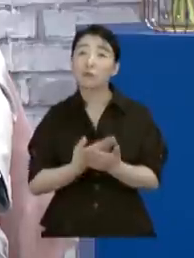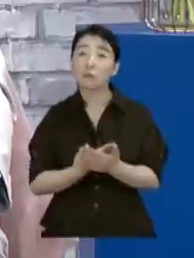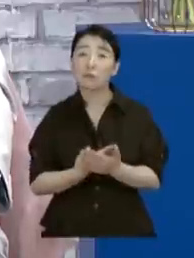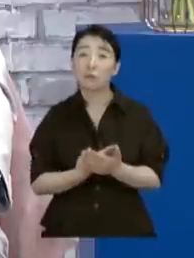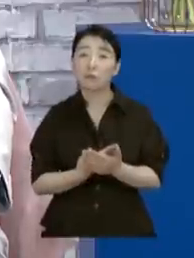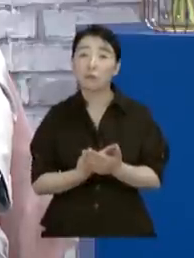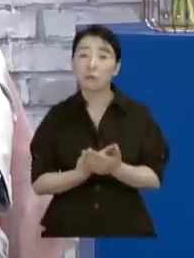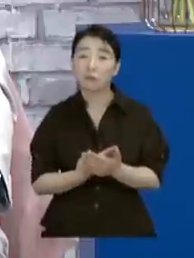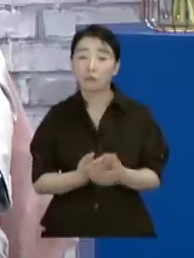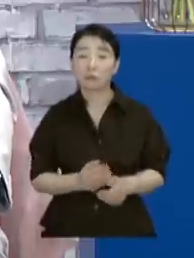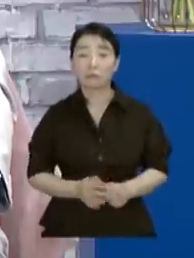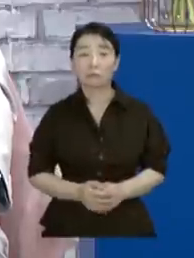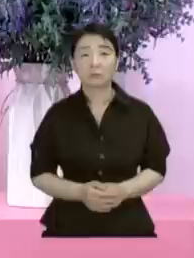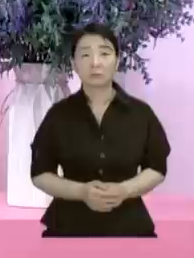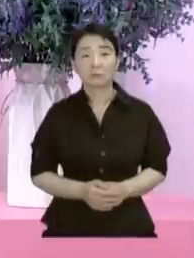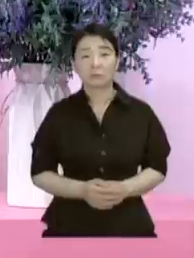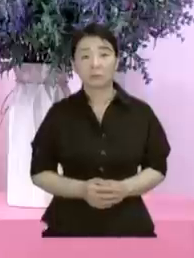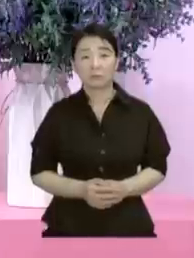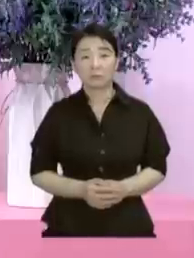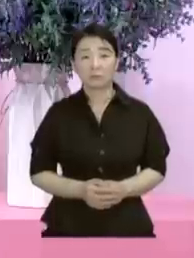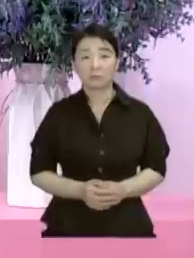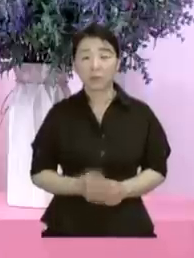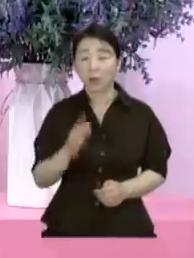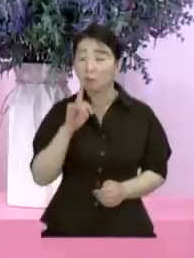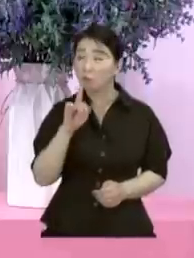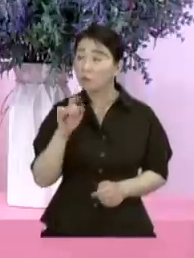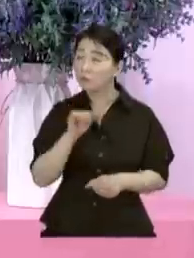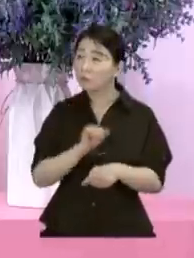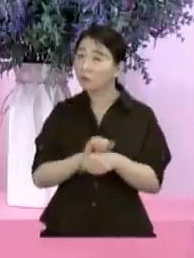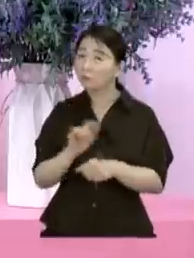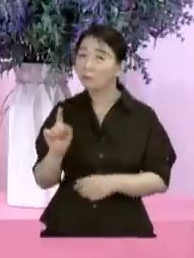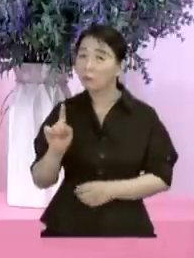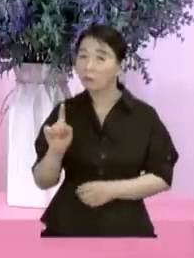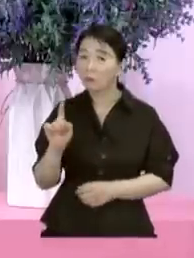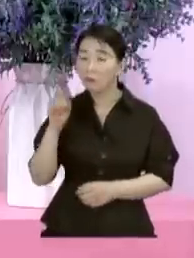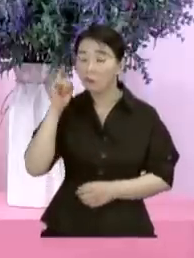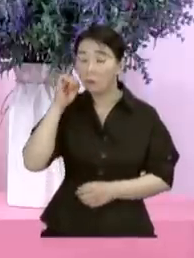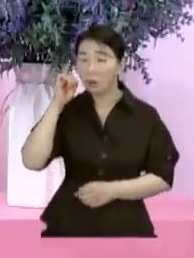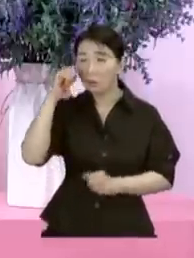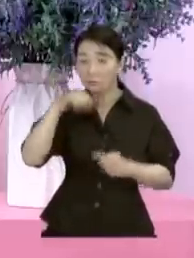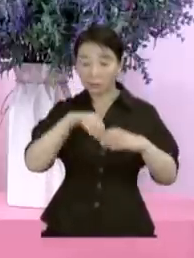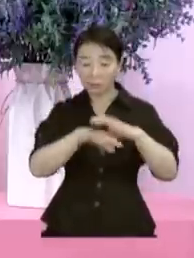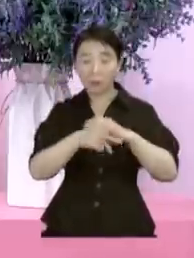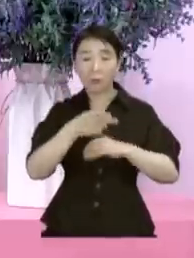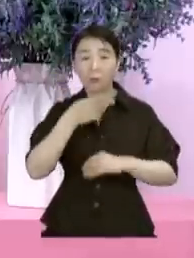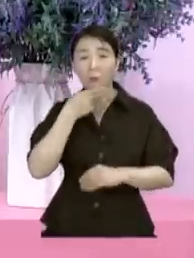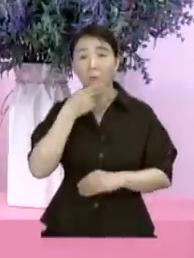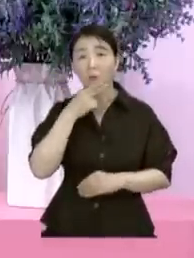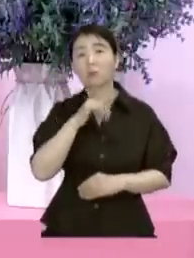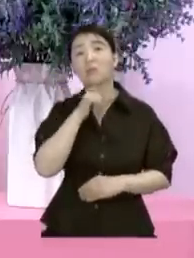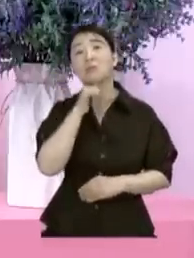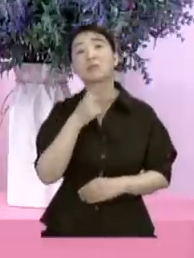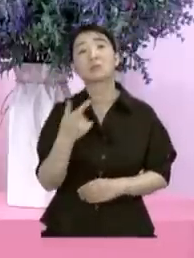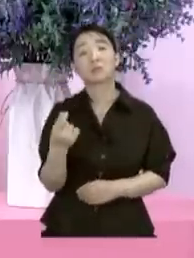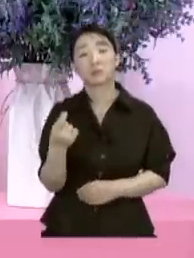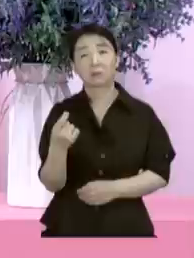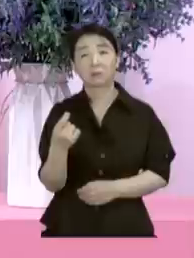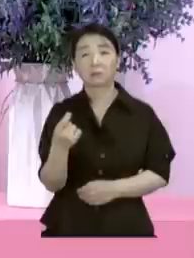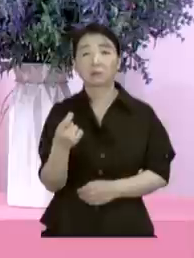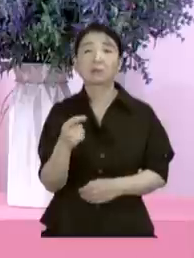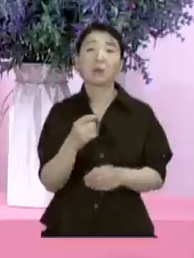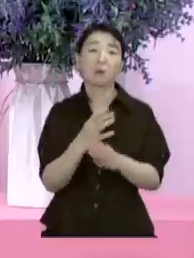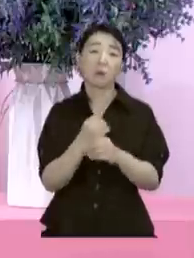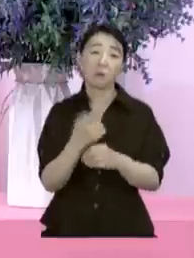주세요. 그러는데 얘가 왜 한국말을 하는데 신발도 안 신고 있고 거진 거예요. 그 몇